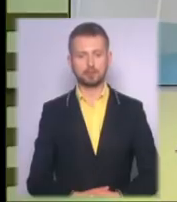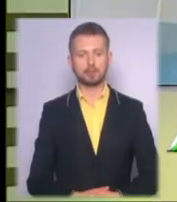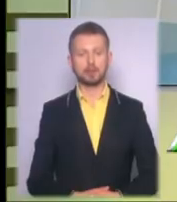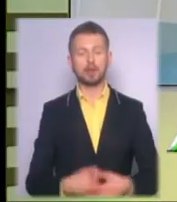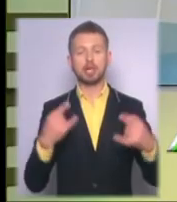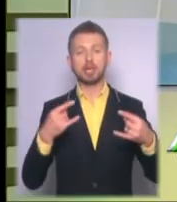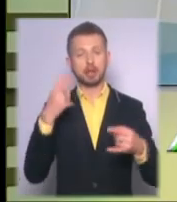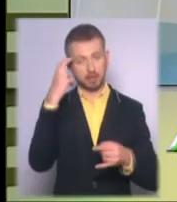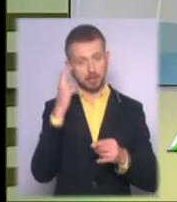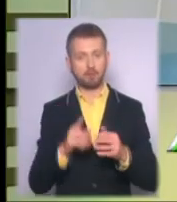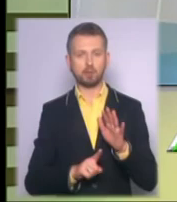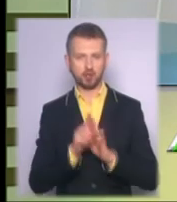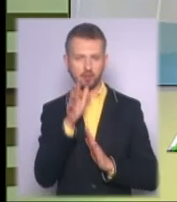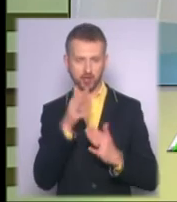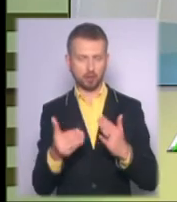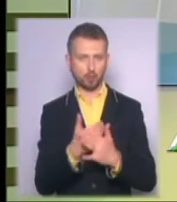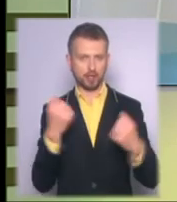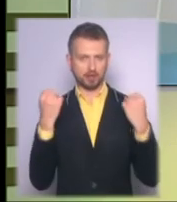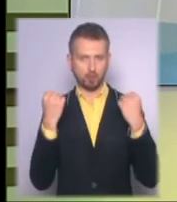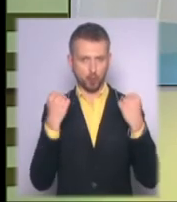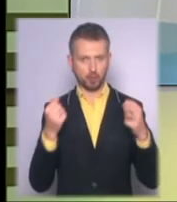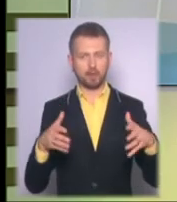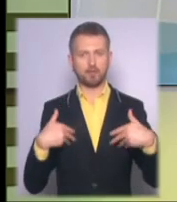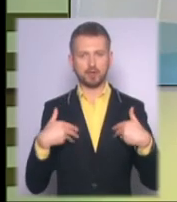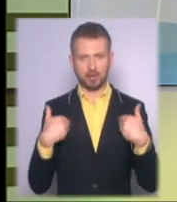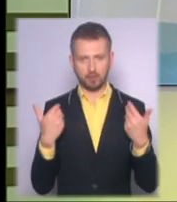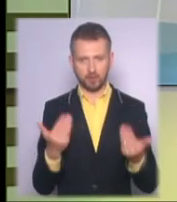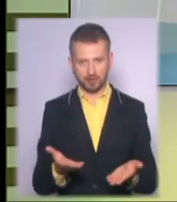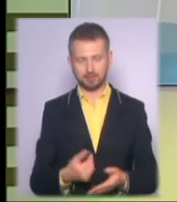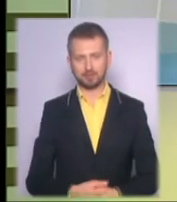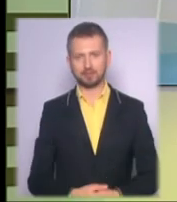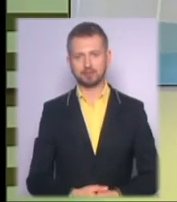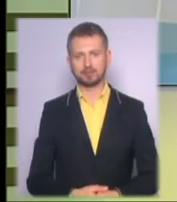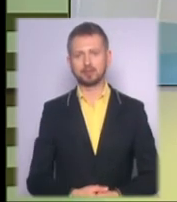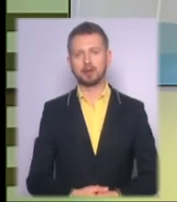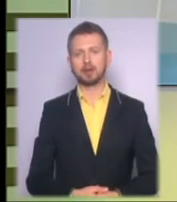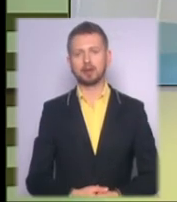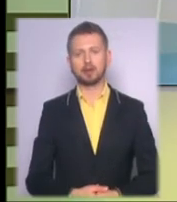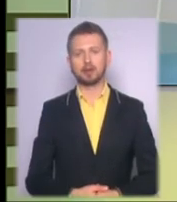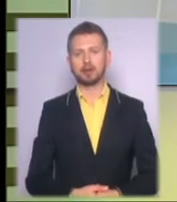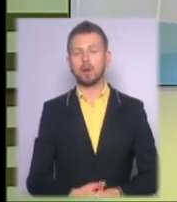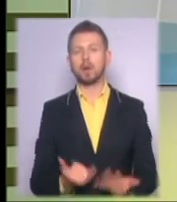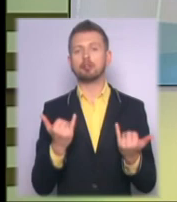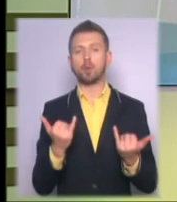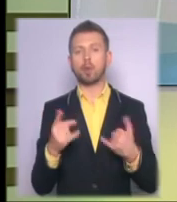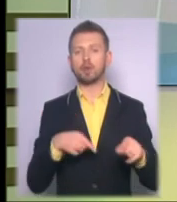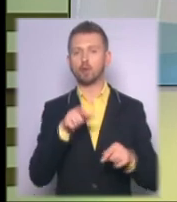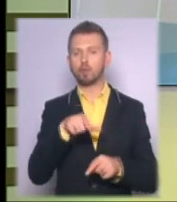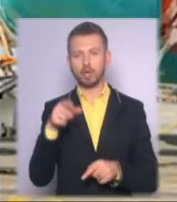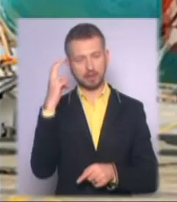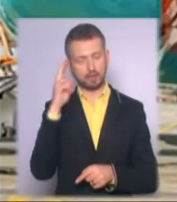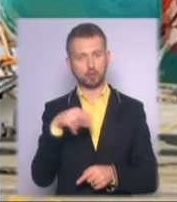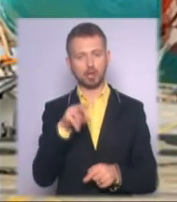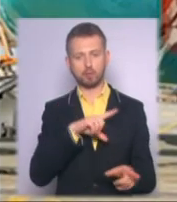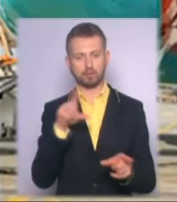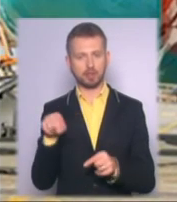На телеканалі «Київ» прийшов час новин спорту. У студії працює Руслан Свірін. Вітаю вас, шановні друзі. Сьогодні футболісти київського «Динамо» вирушили